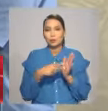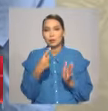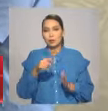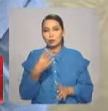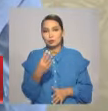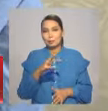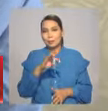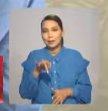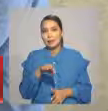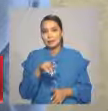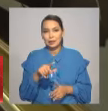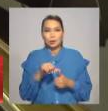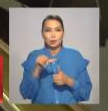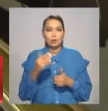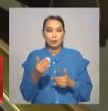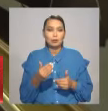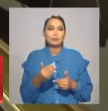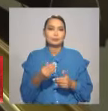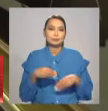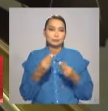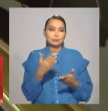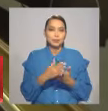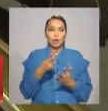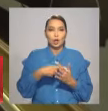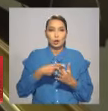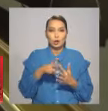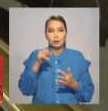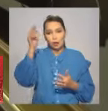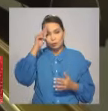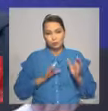миллиарда тенге. Кроме того, предоставляются льготы на обучение в вузах.